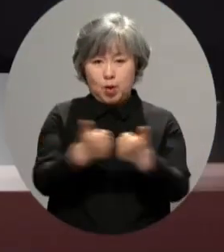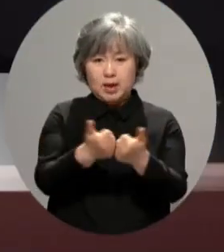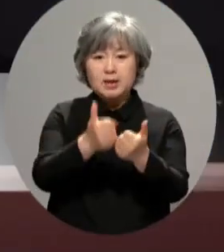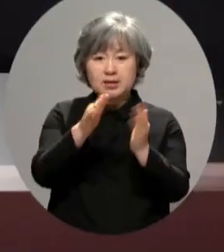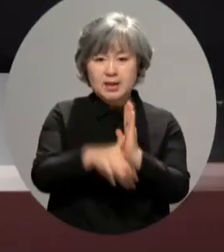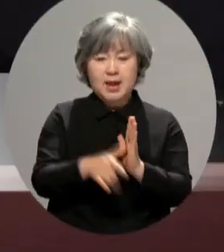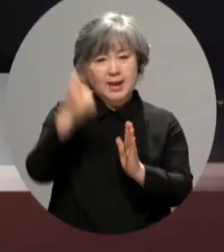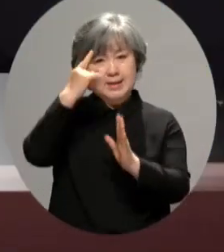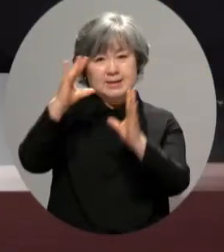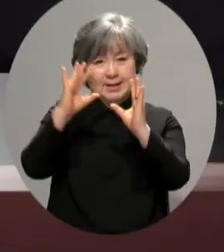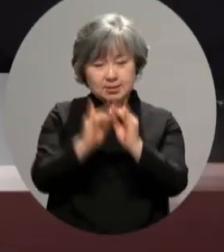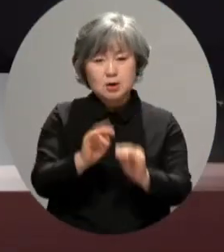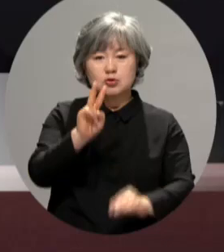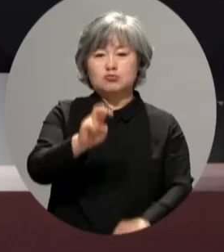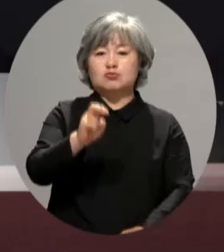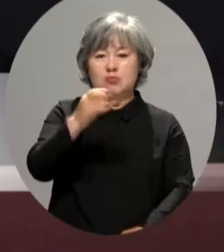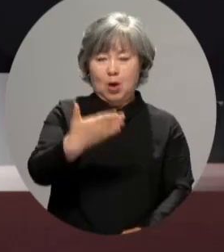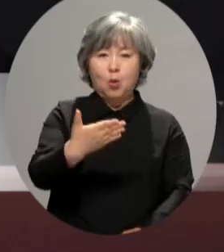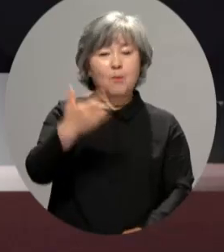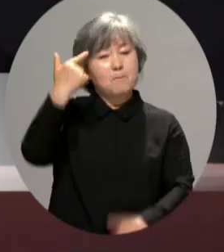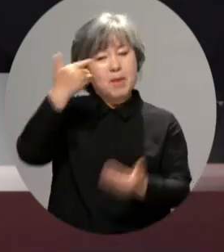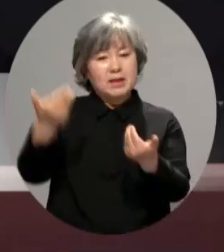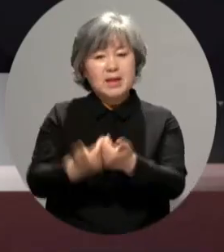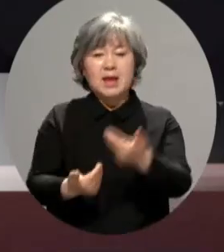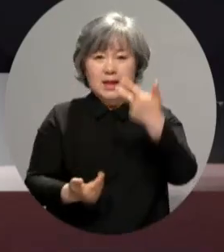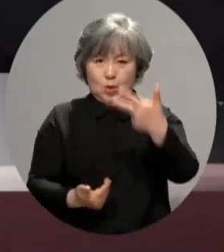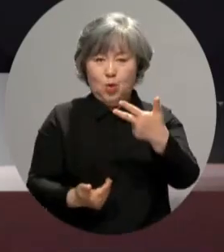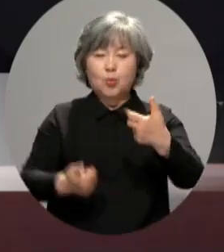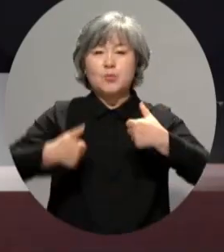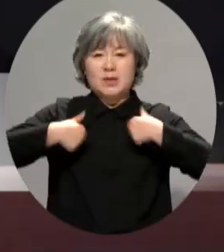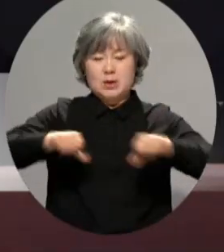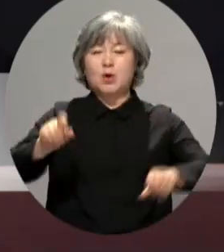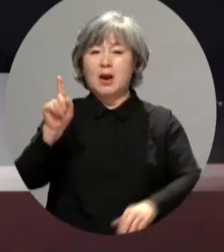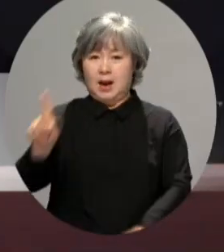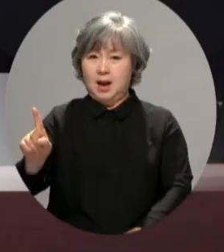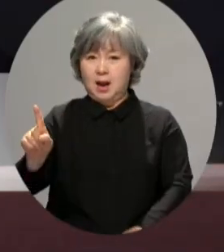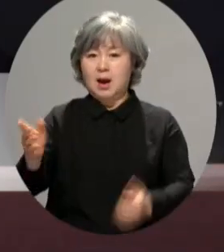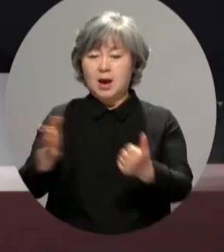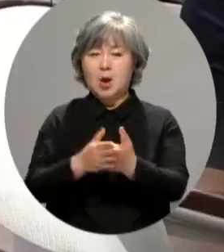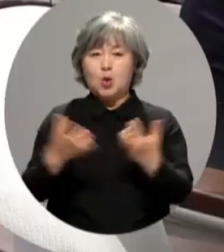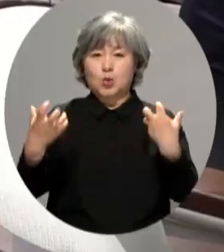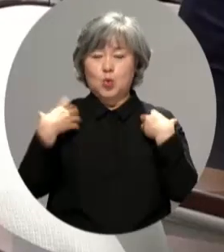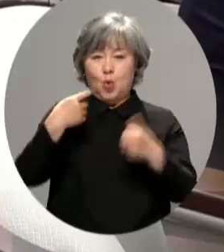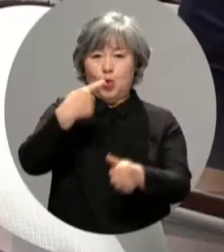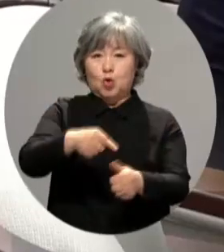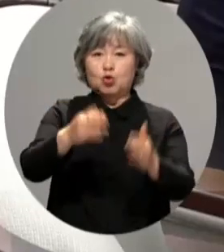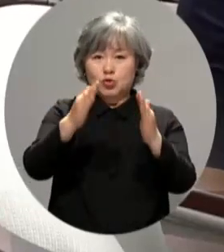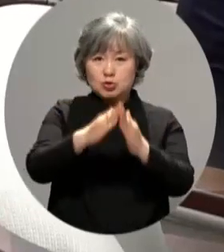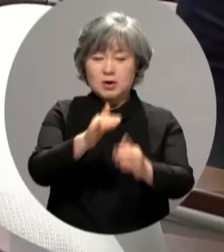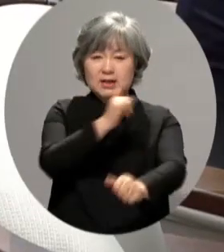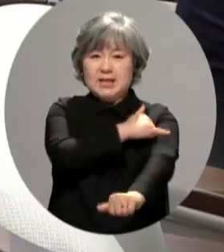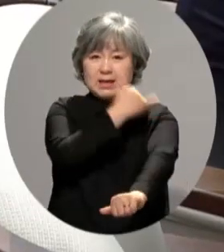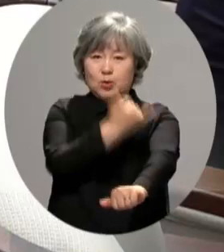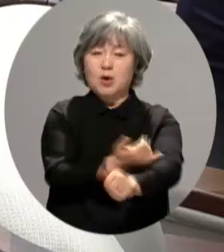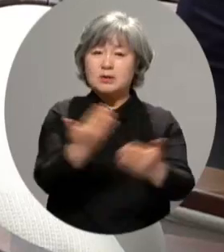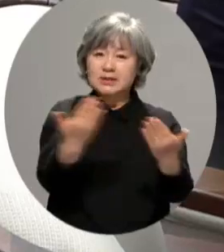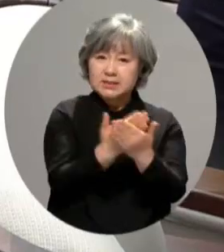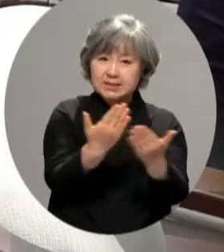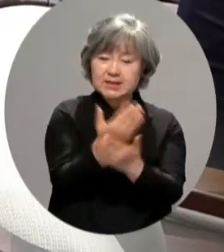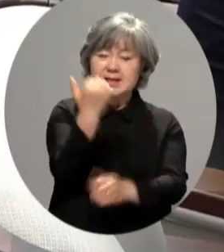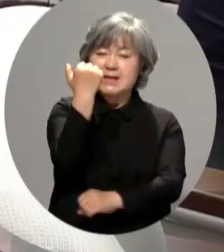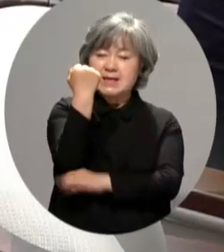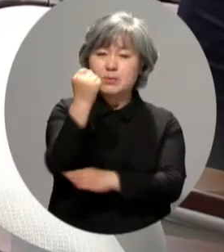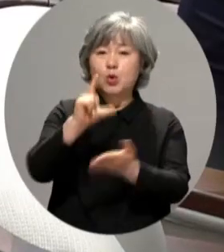통해 찬성 29표 반대 7표 기권 한 표로 독일청이 발의한 교육 인권증진 기본